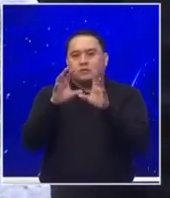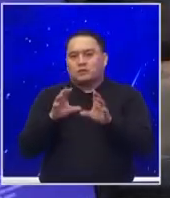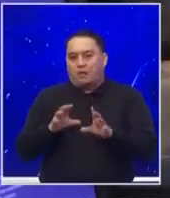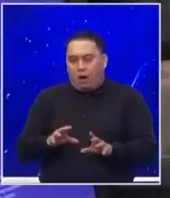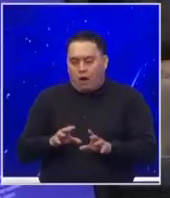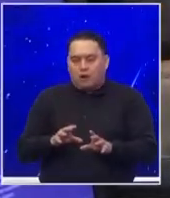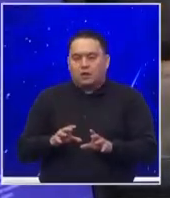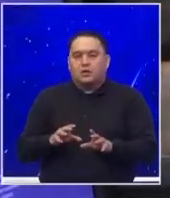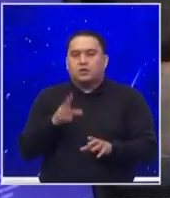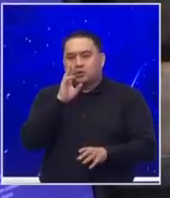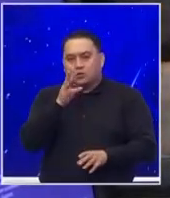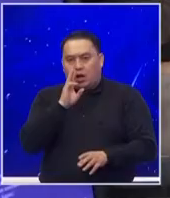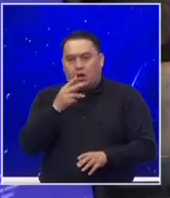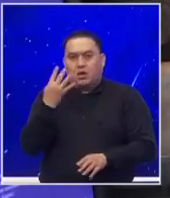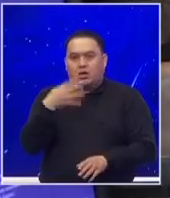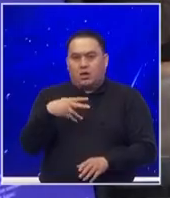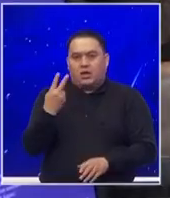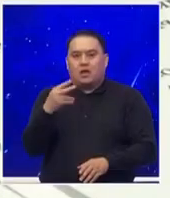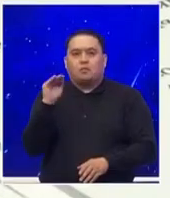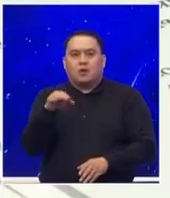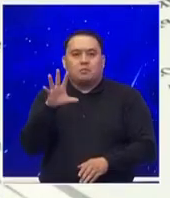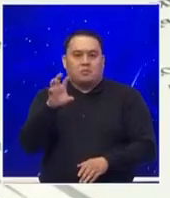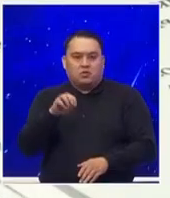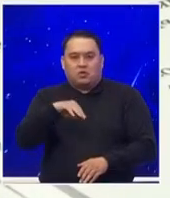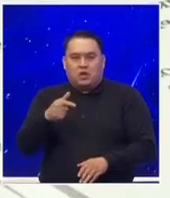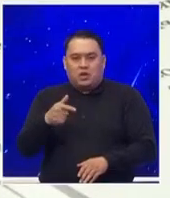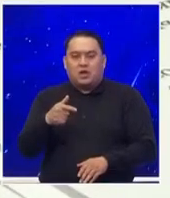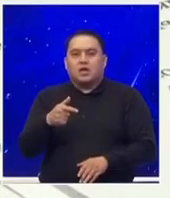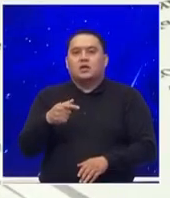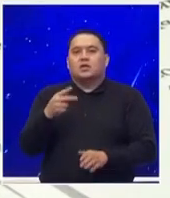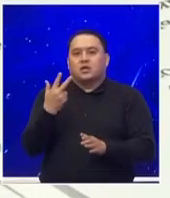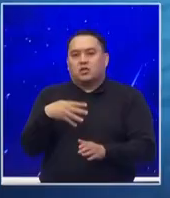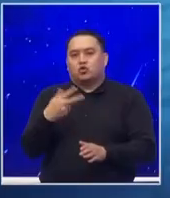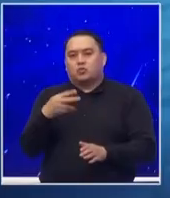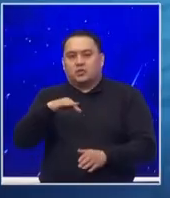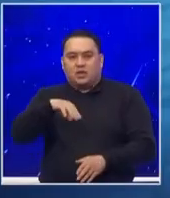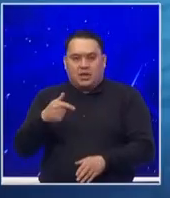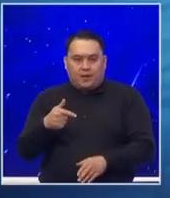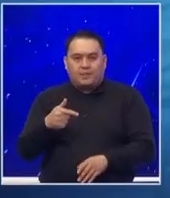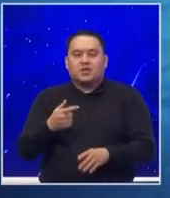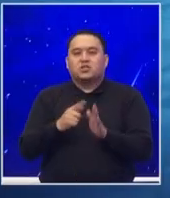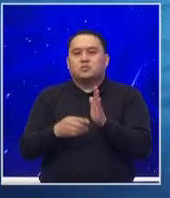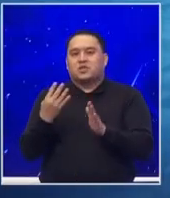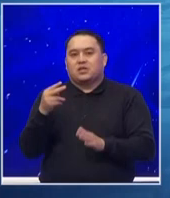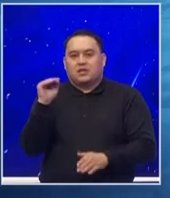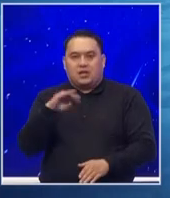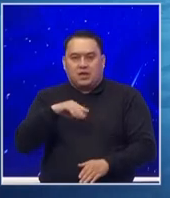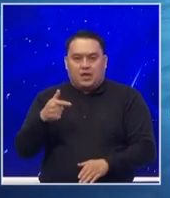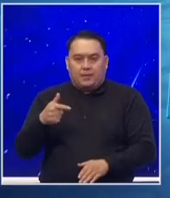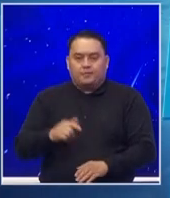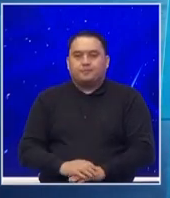бойынша ең төменгі жалақы 42500 теңге, ең төменгі зейнетақы 43272 теңге болып